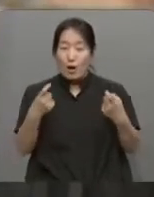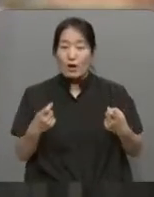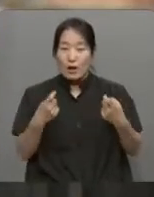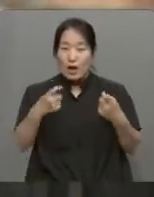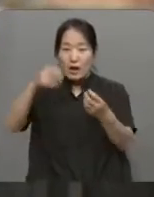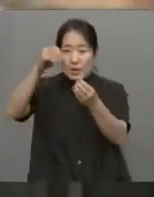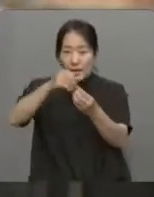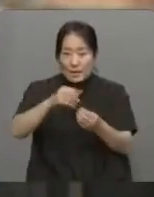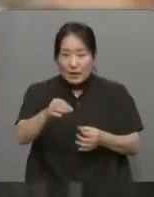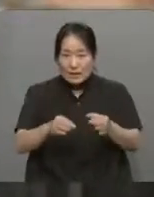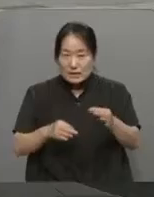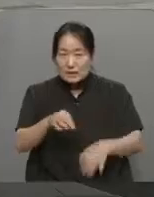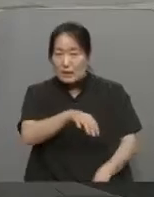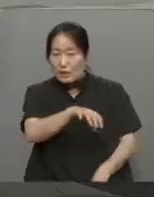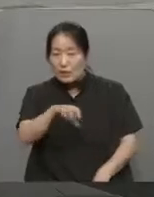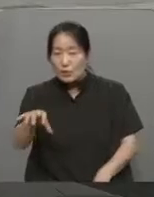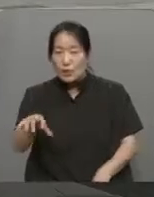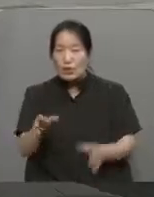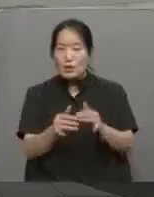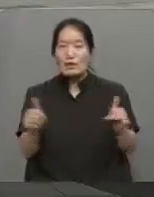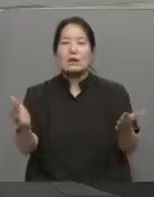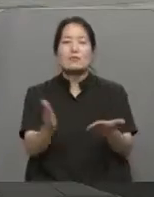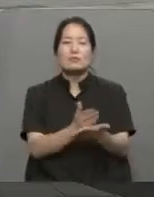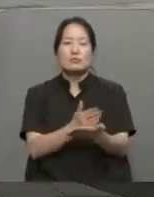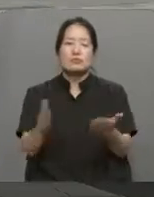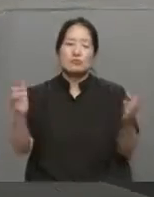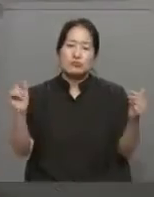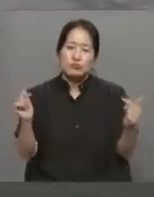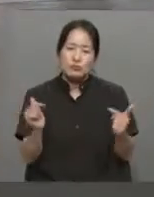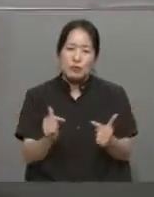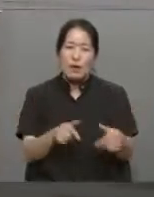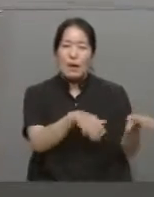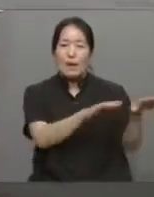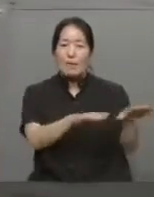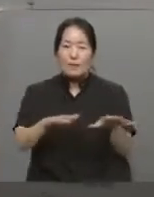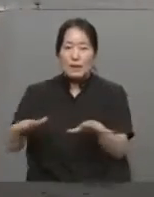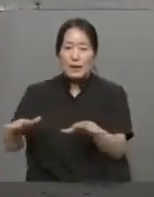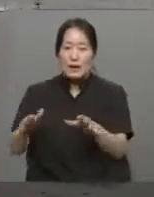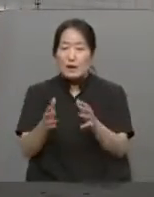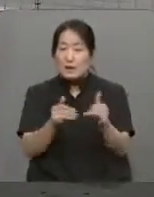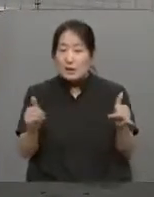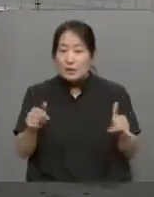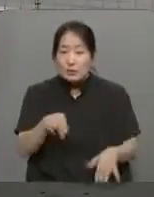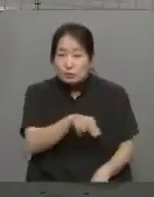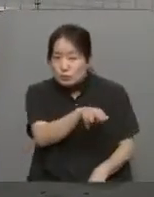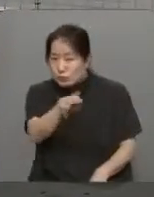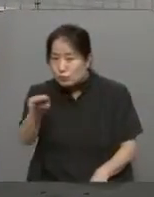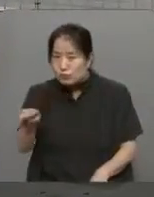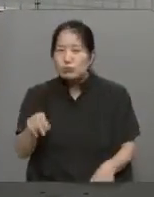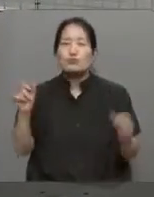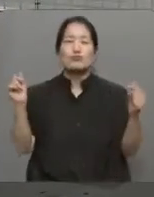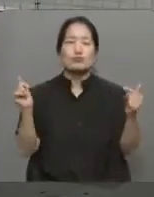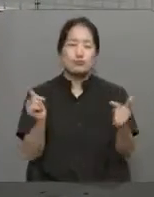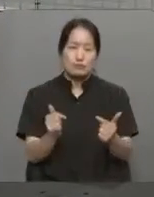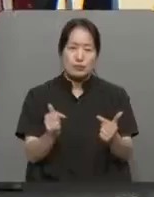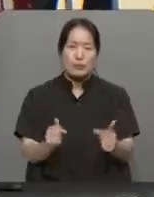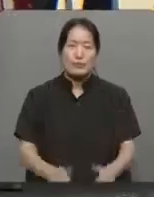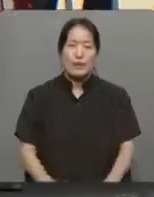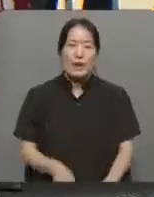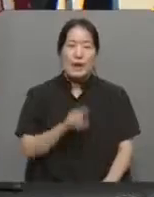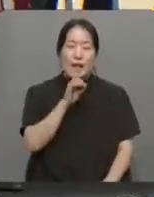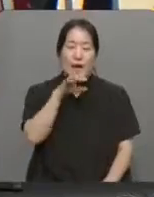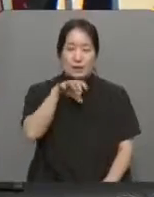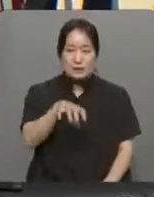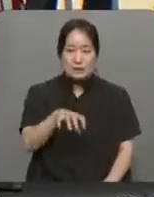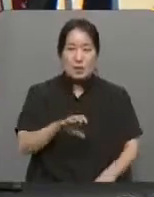전통시장도 방문객들이 크게 줄었습니다. 해수욕장에도 피서객들이 눈에 띄게 감소했습니다. 최근 강릉